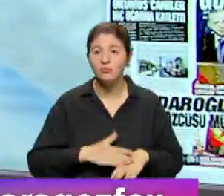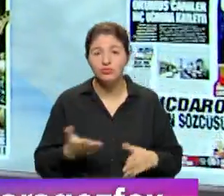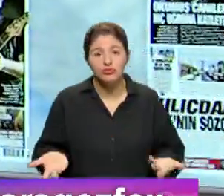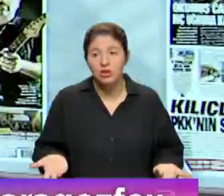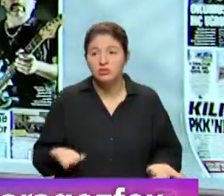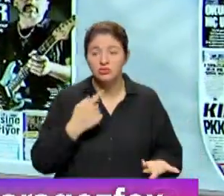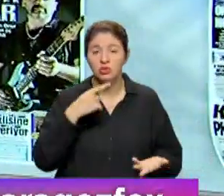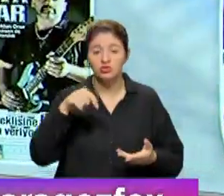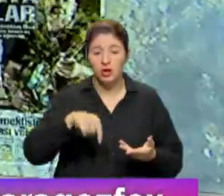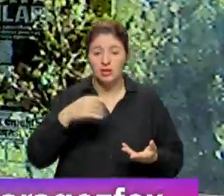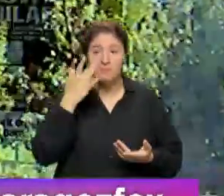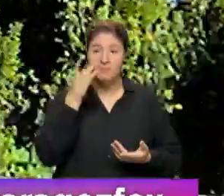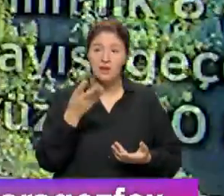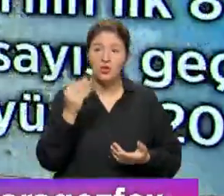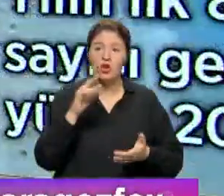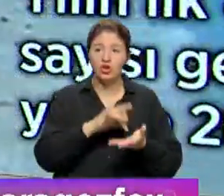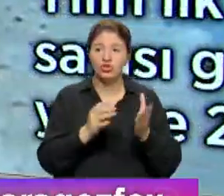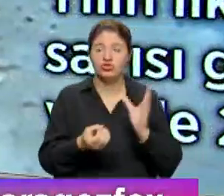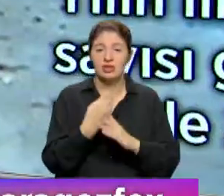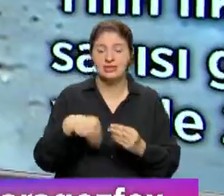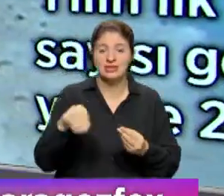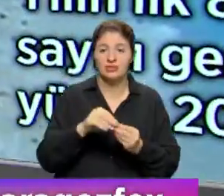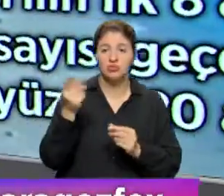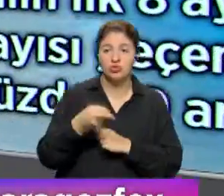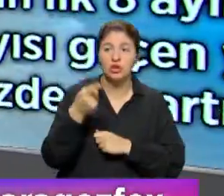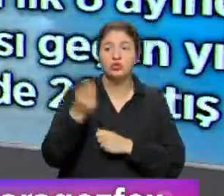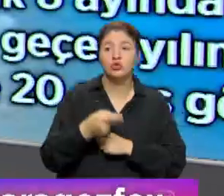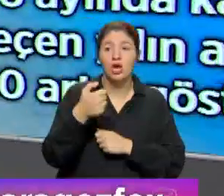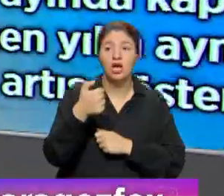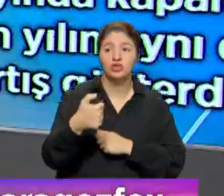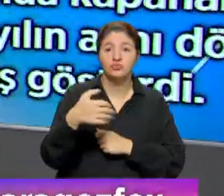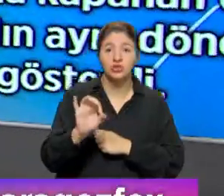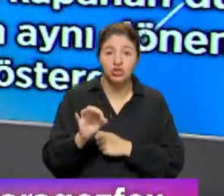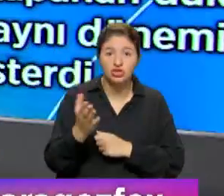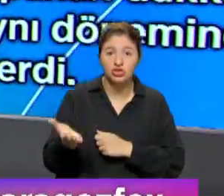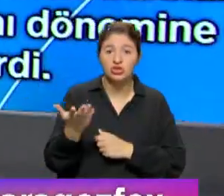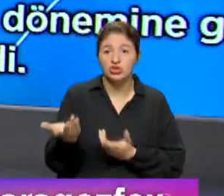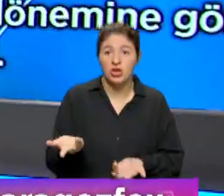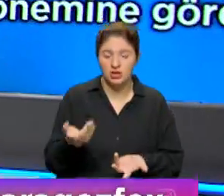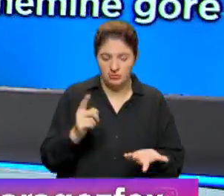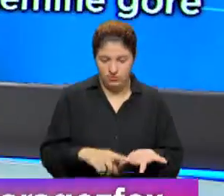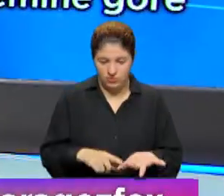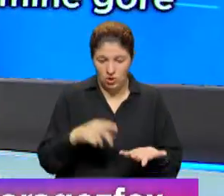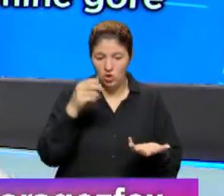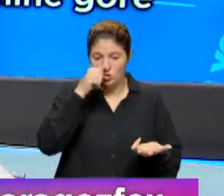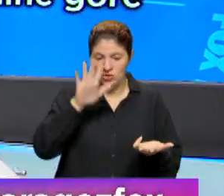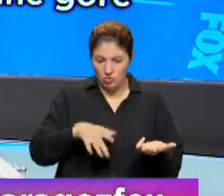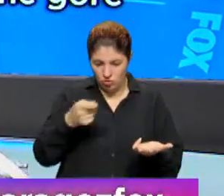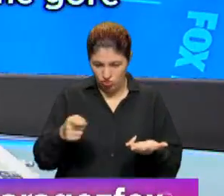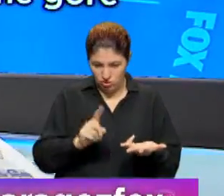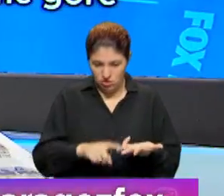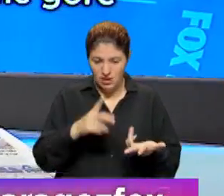diyor Şu anda belirlenen ortaya çıkan zam oranı % 60 yani doğalgazı mı